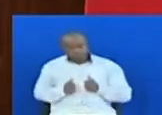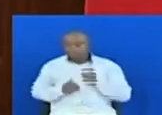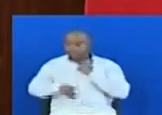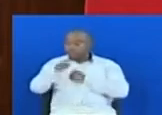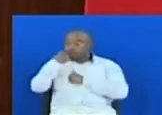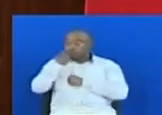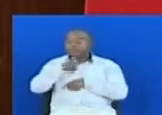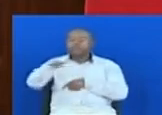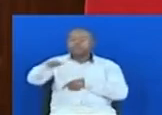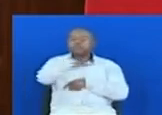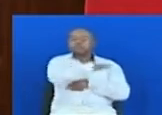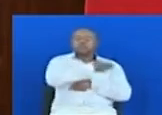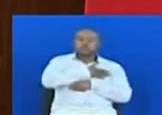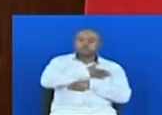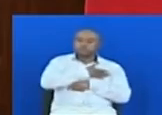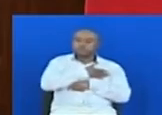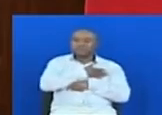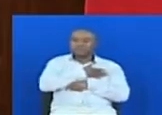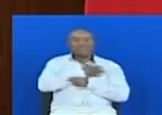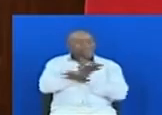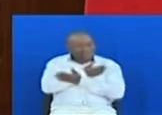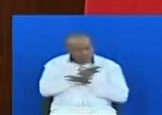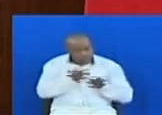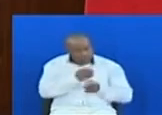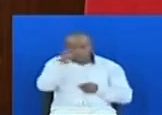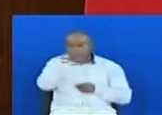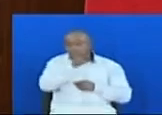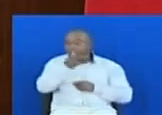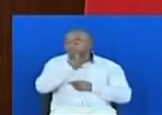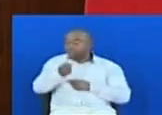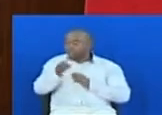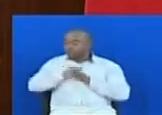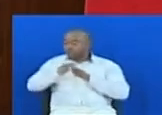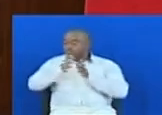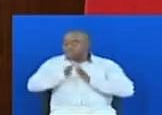yetu tunayoishi. Hakuna dhambi Tanzania kuchukua approach